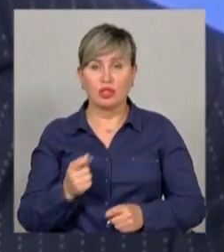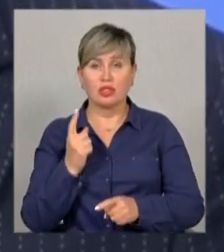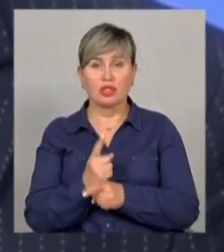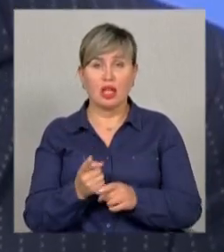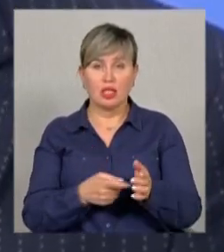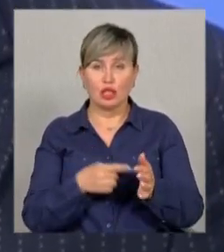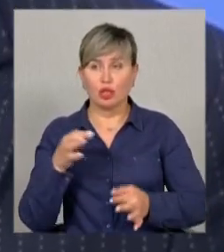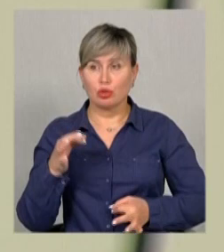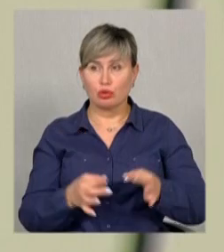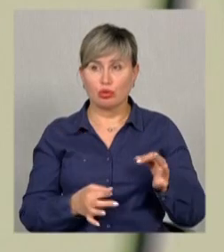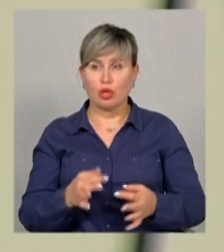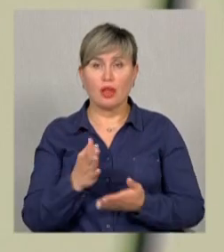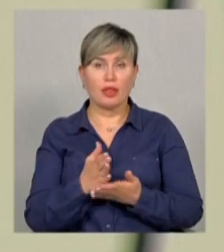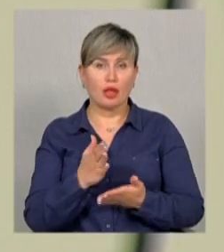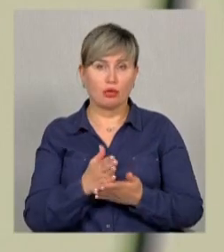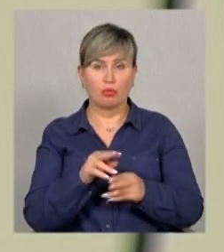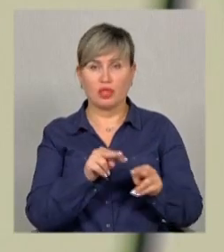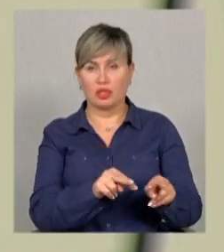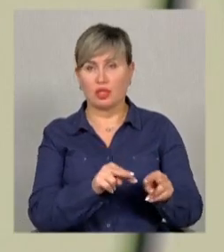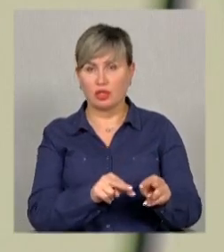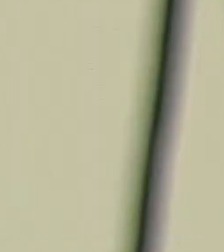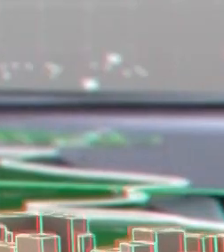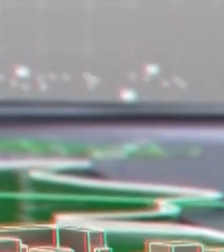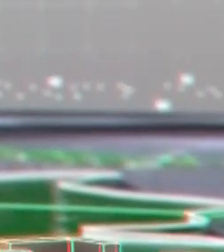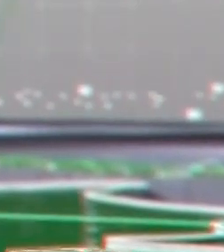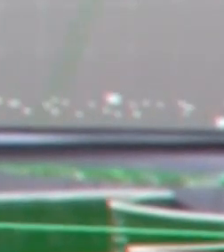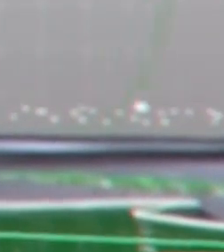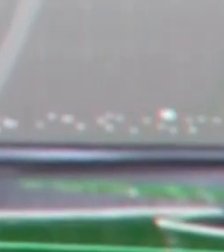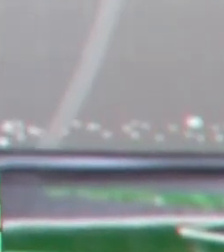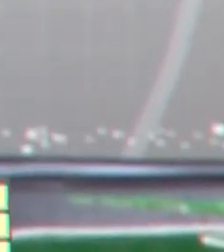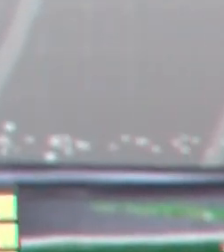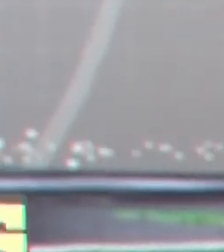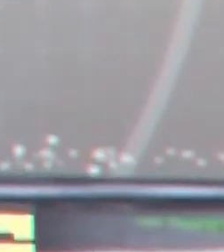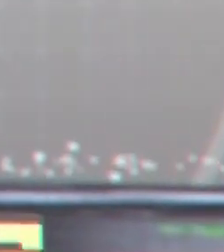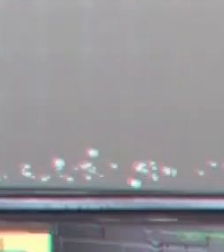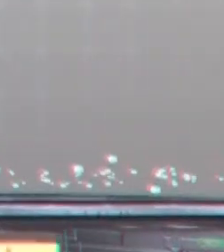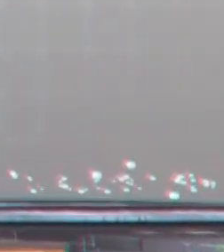следственного суда, он находится под стражей.